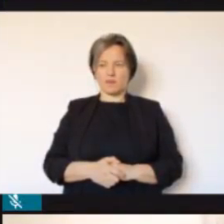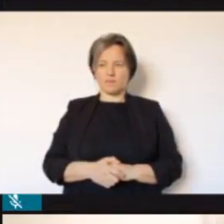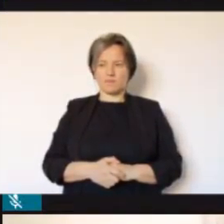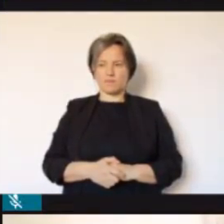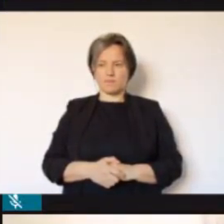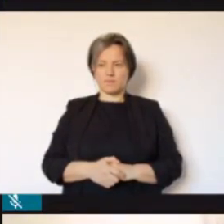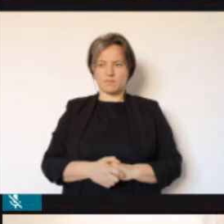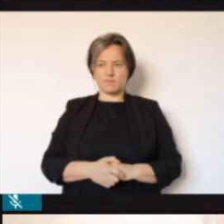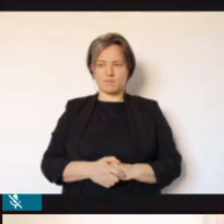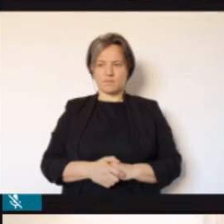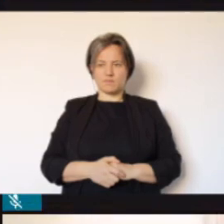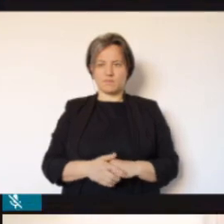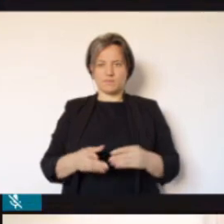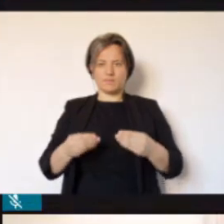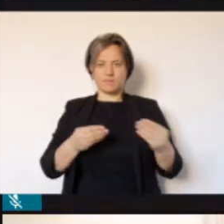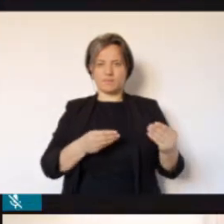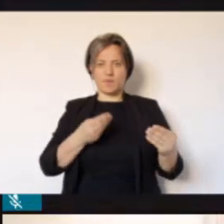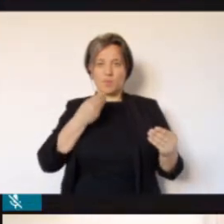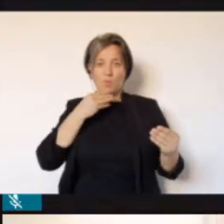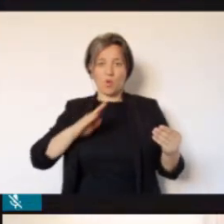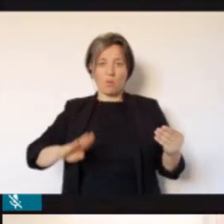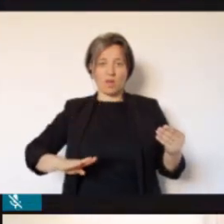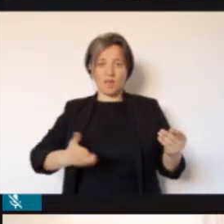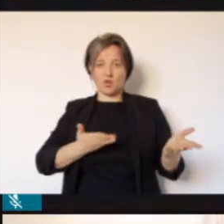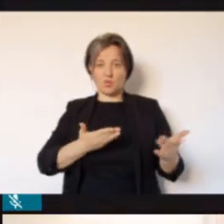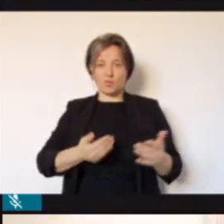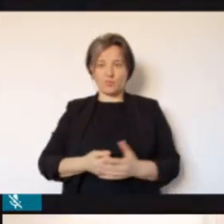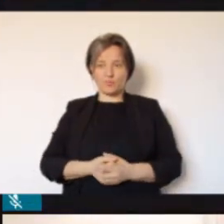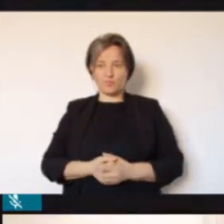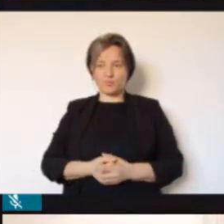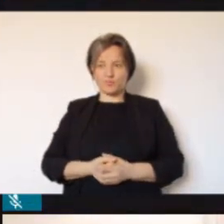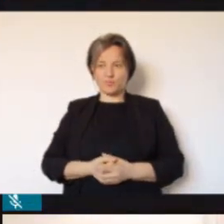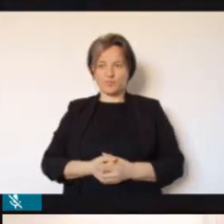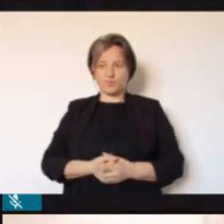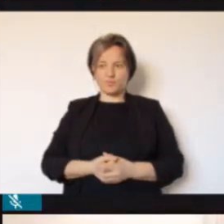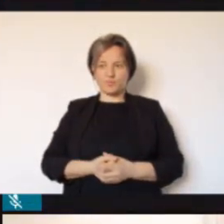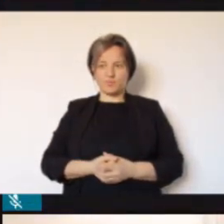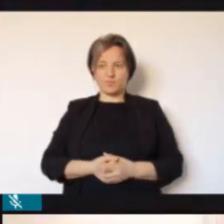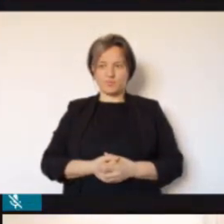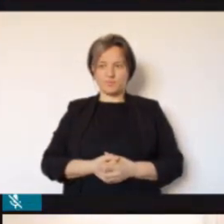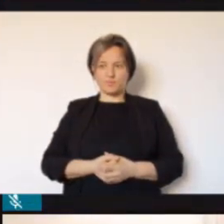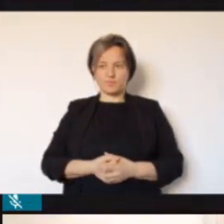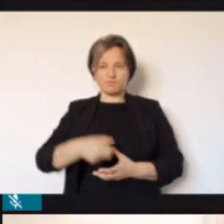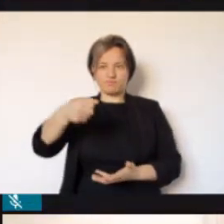Ciao. Ciao, buon appetito. Grazie. Sì, un attimo.